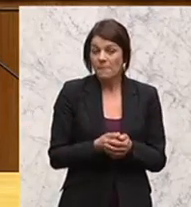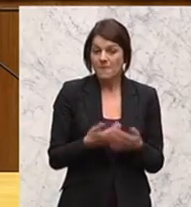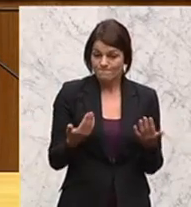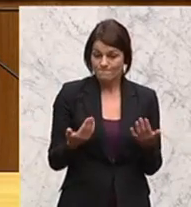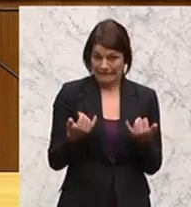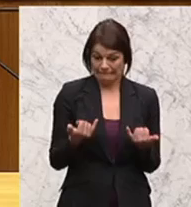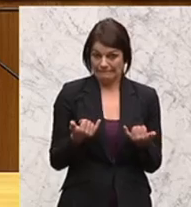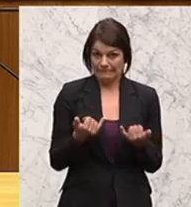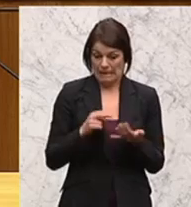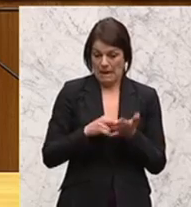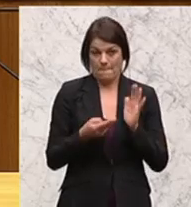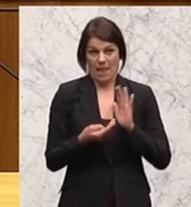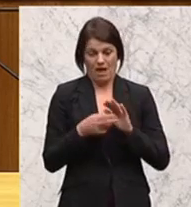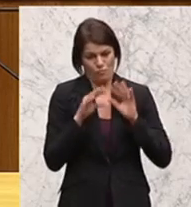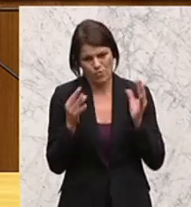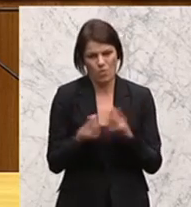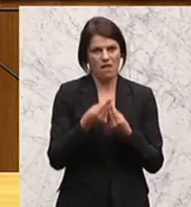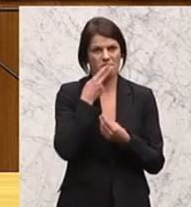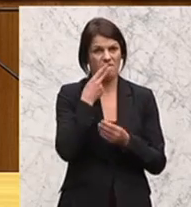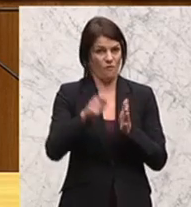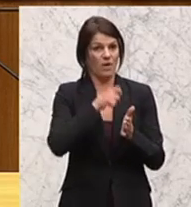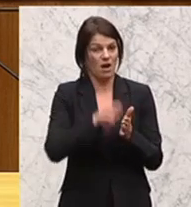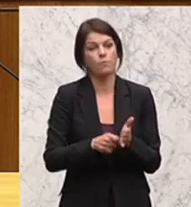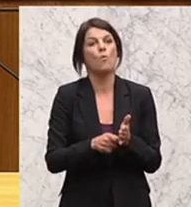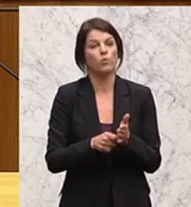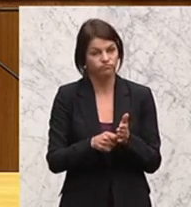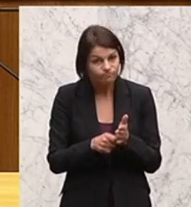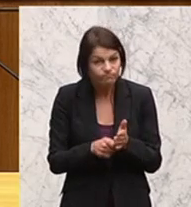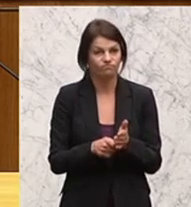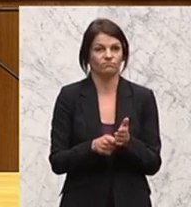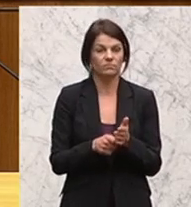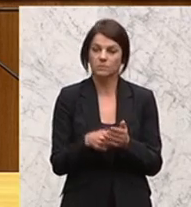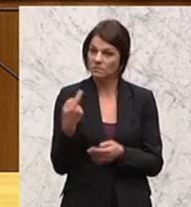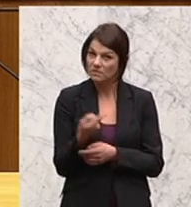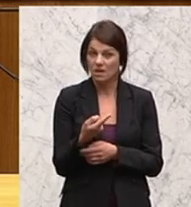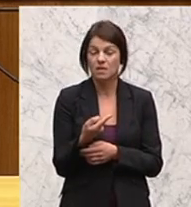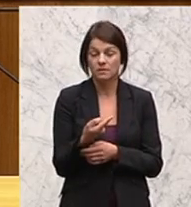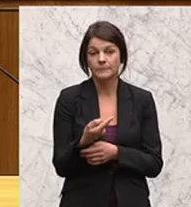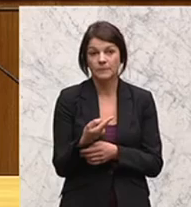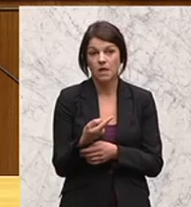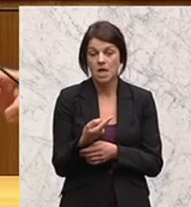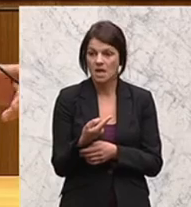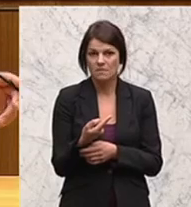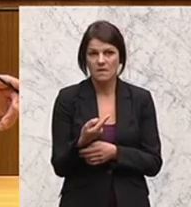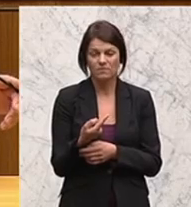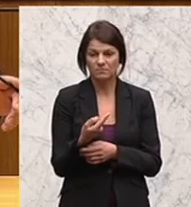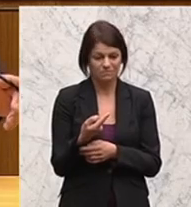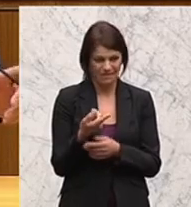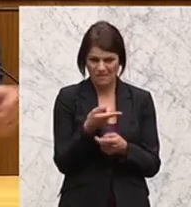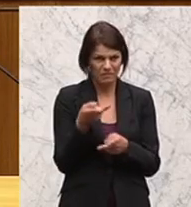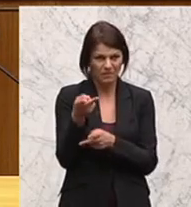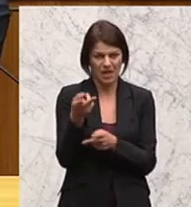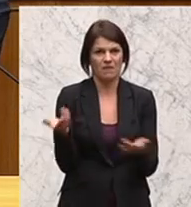geplante totale Rauchverbot ist eine, ja, da geht in eine Richtung, wo